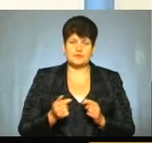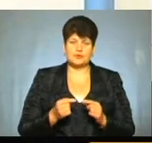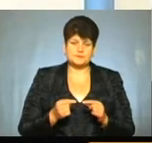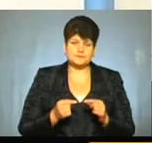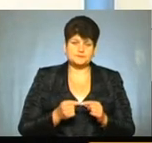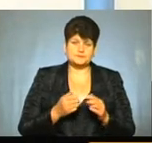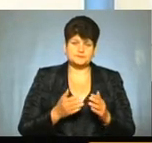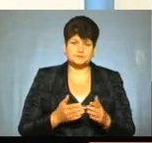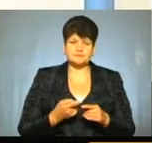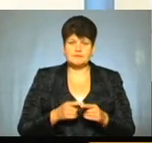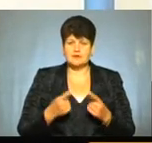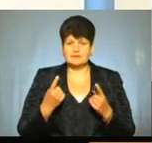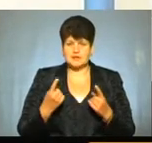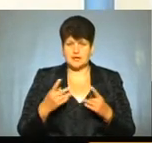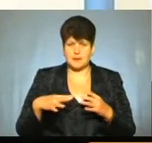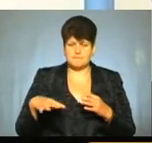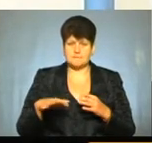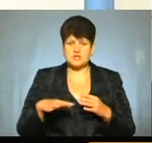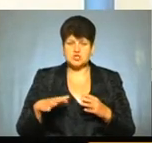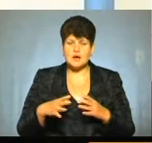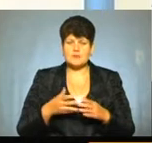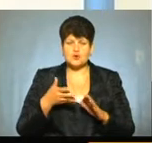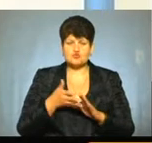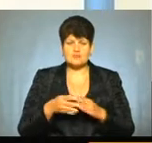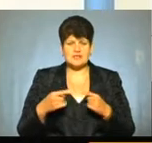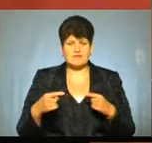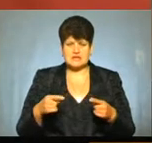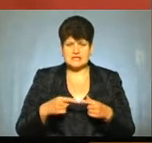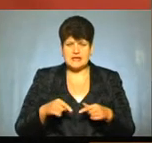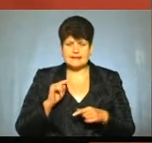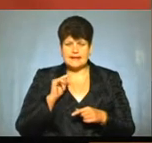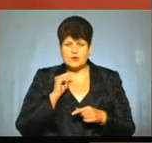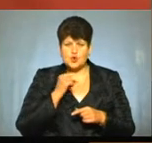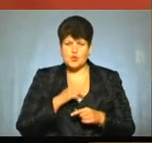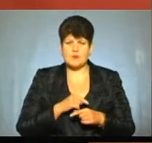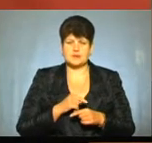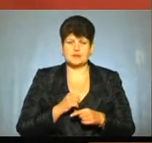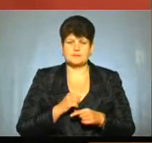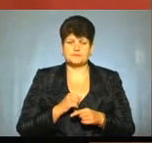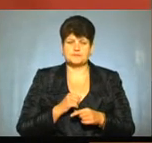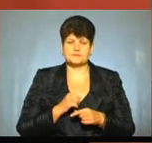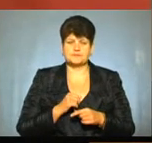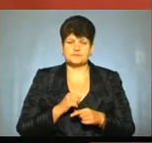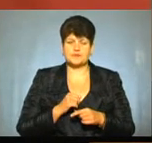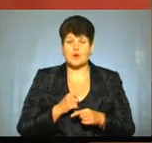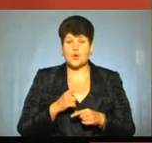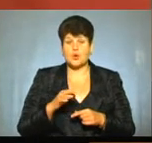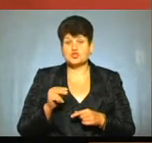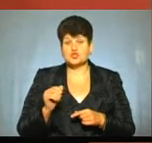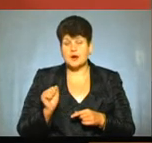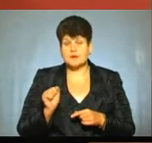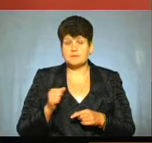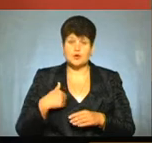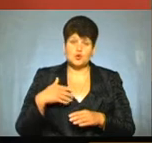тобто це досить значні масштаби, так, це розуміння в різних галузях економіки, ось,